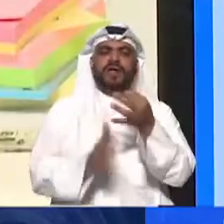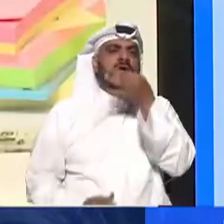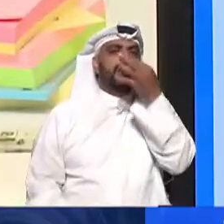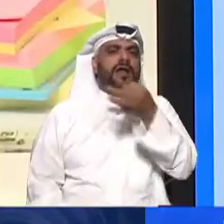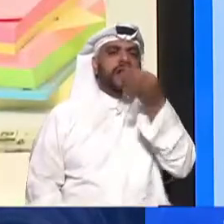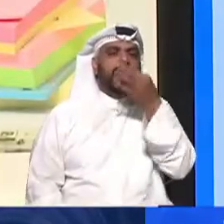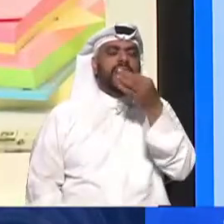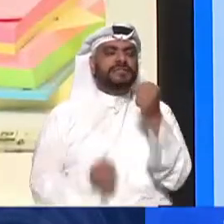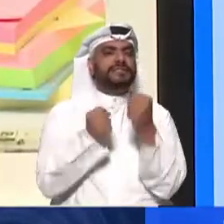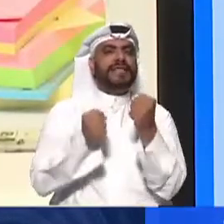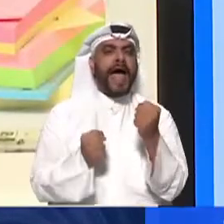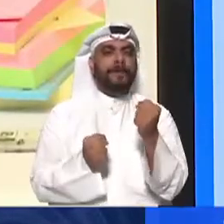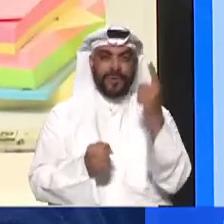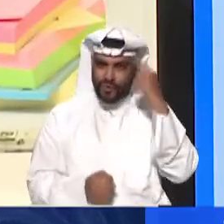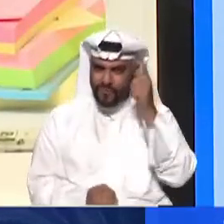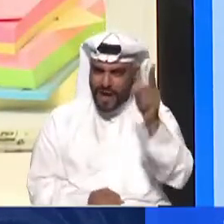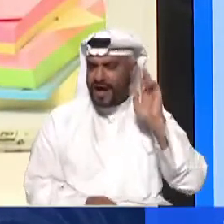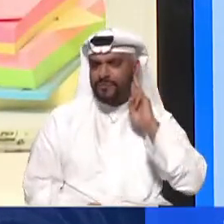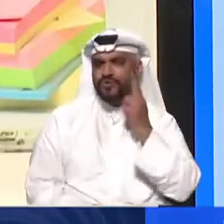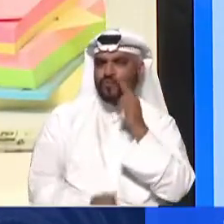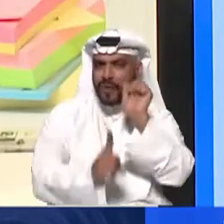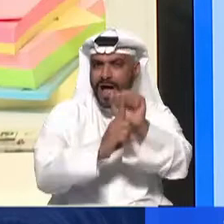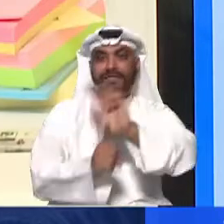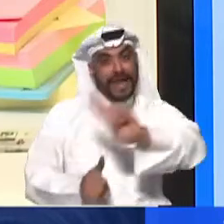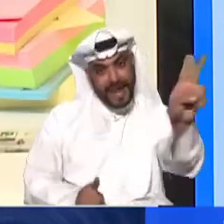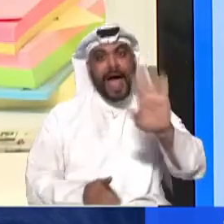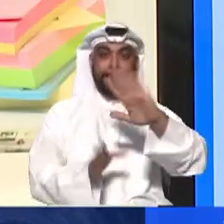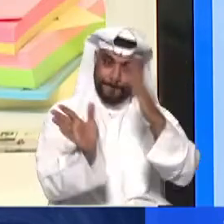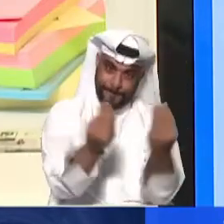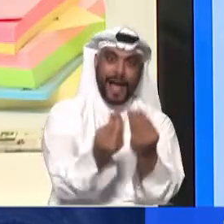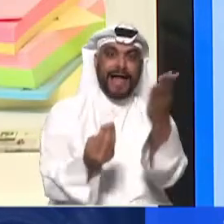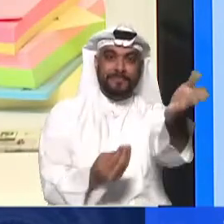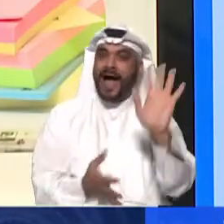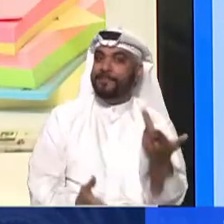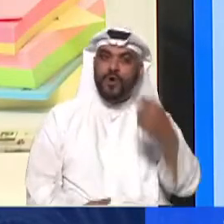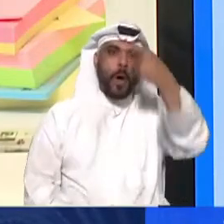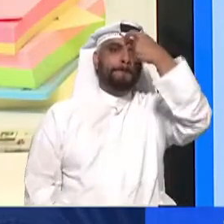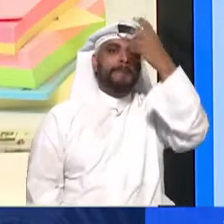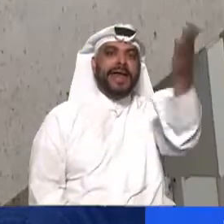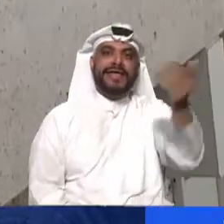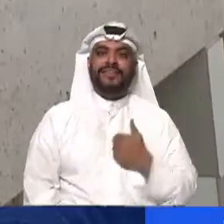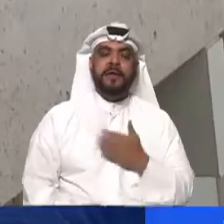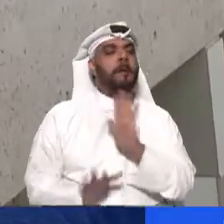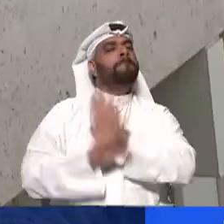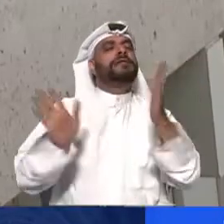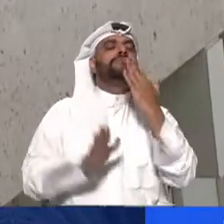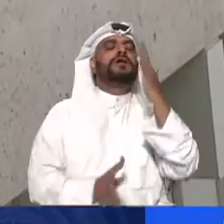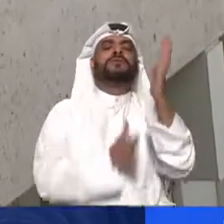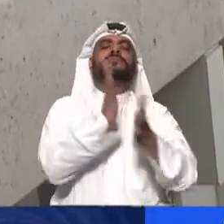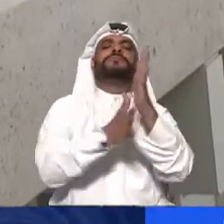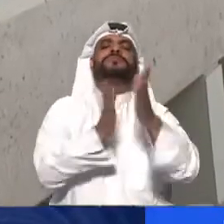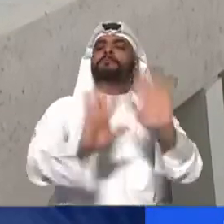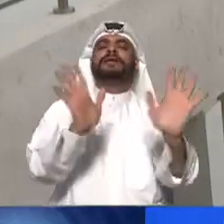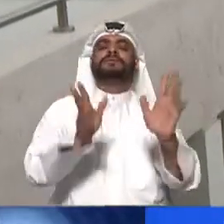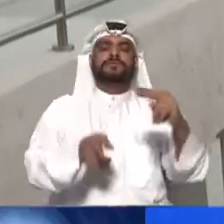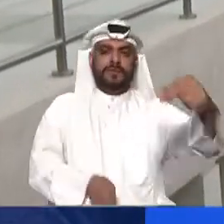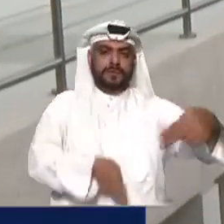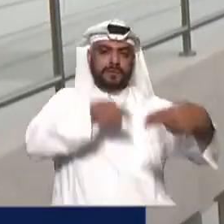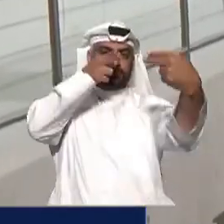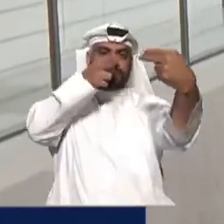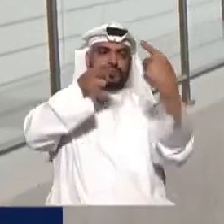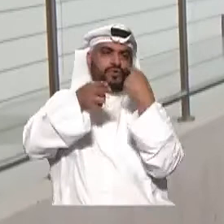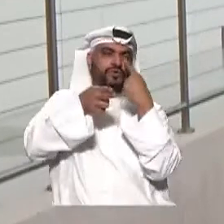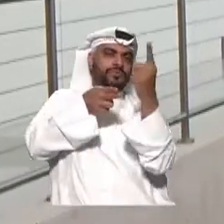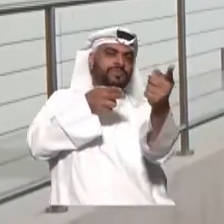الكلام. تم الانتهاء من التصميم النهائي وتم تسليمه لوزارة الداخلية ليتم رفعه على المتاجر الإلكترونية